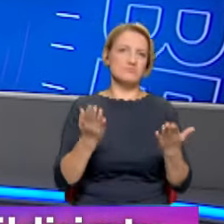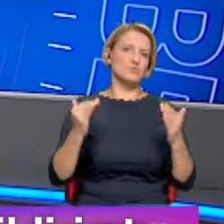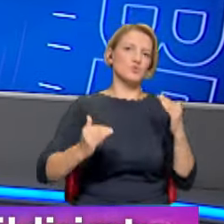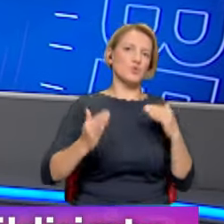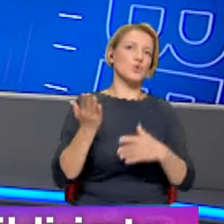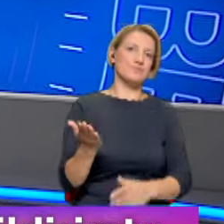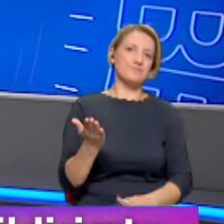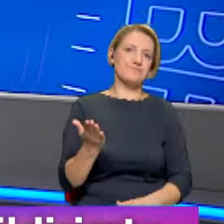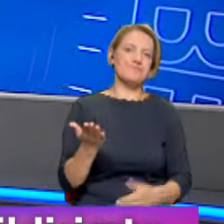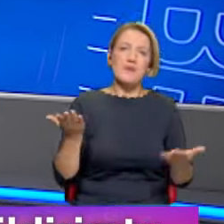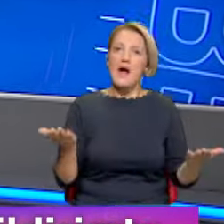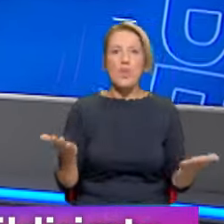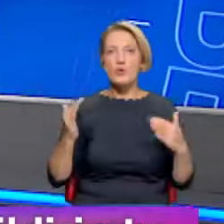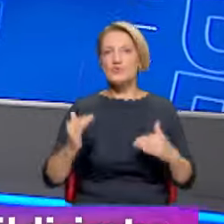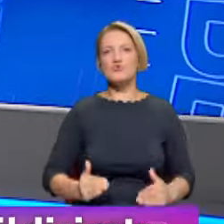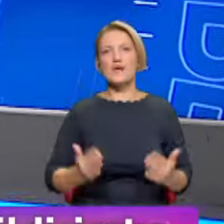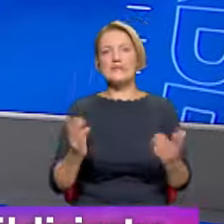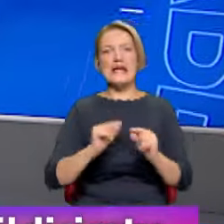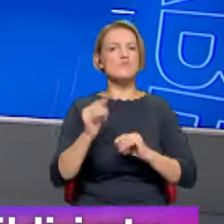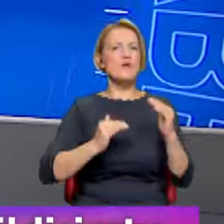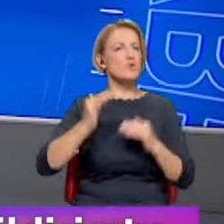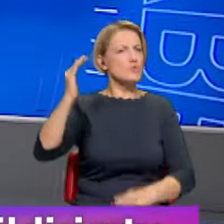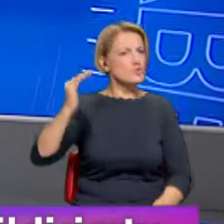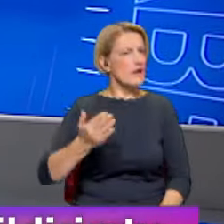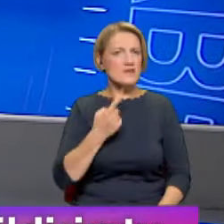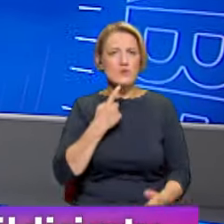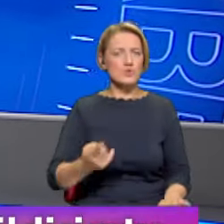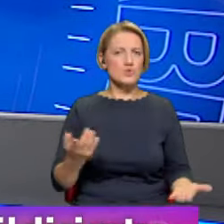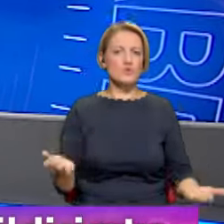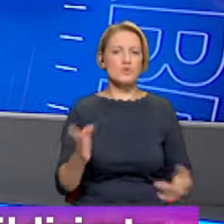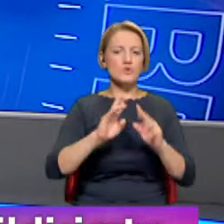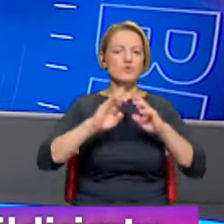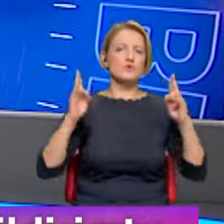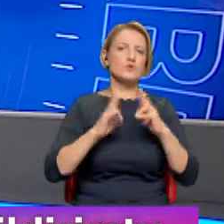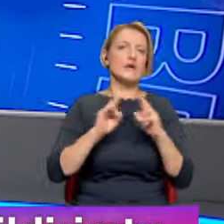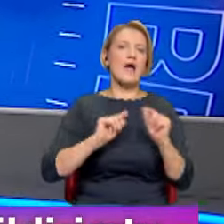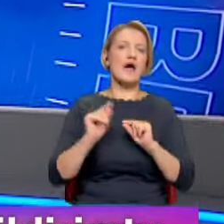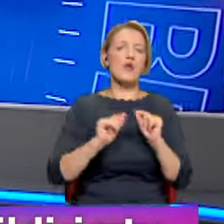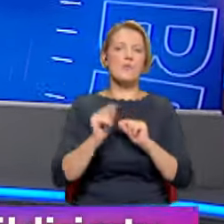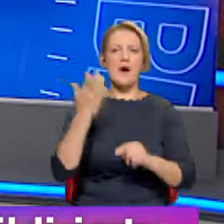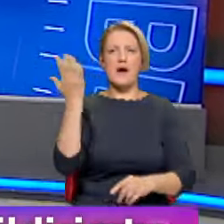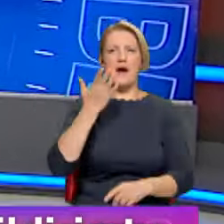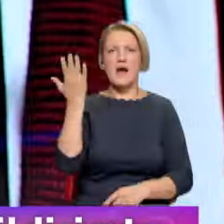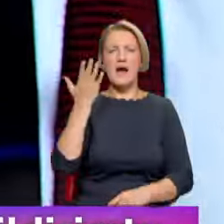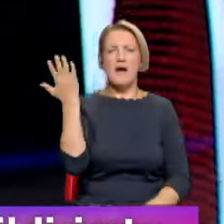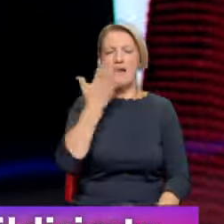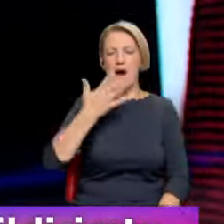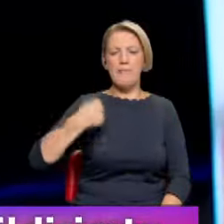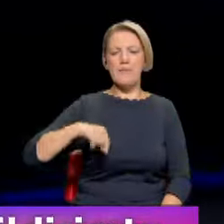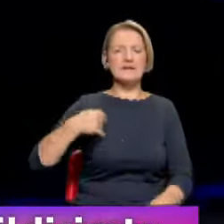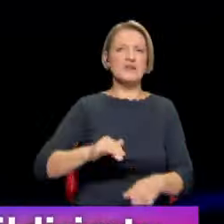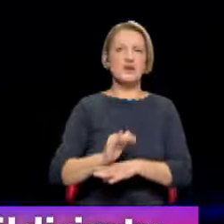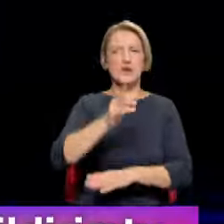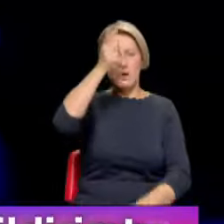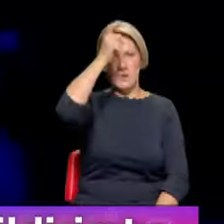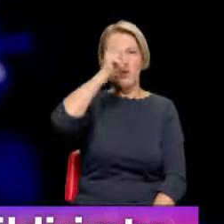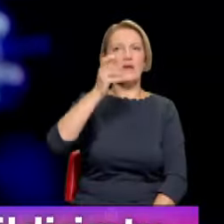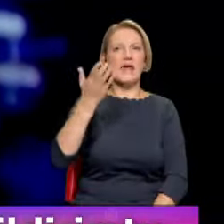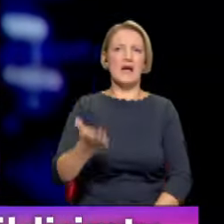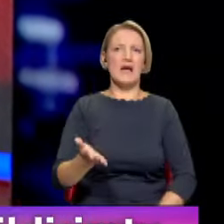düşük ve Hani düşecekti diyoruz Aslında dünya ekonomisinde Kara Pazartesi yaşandı Türkiye'de